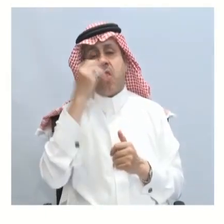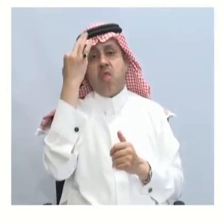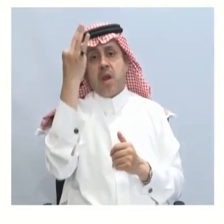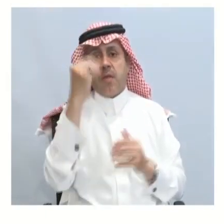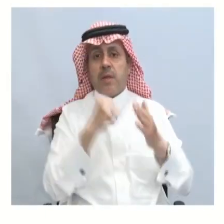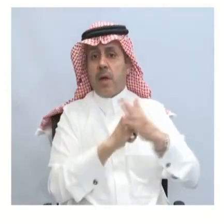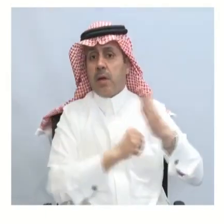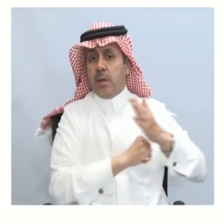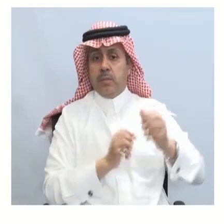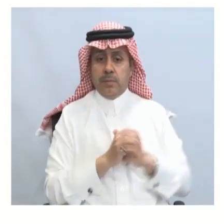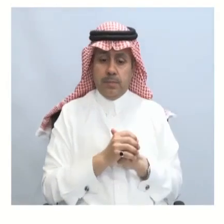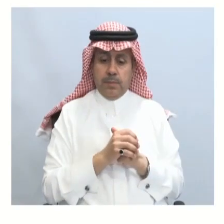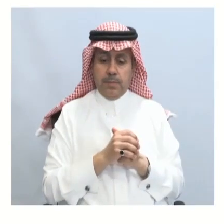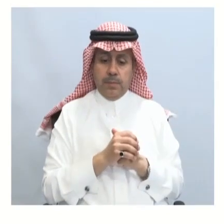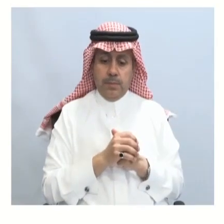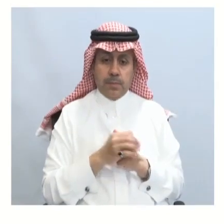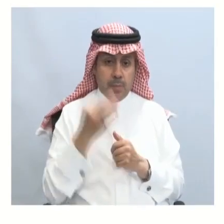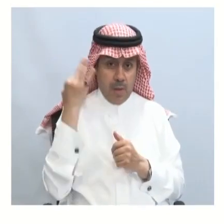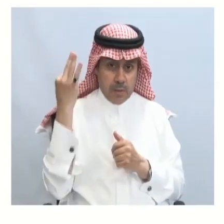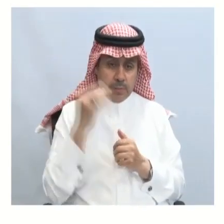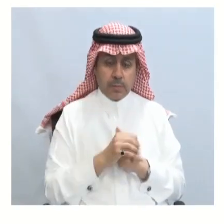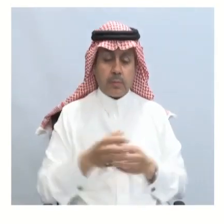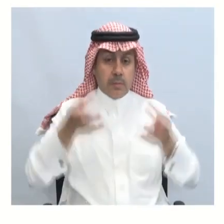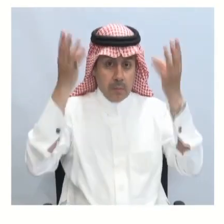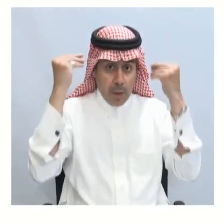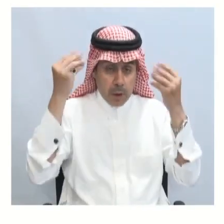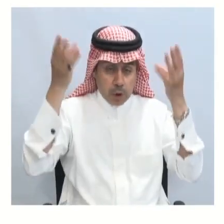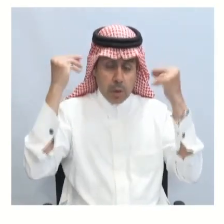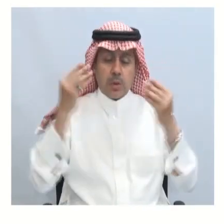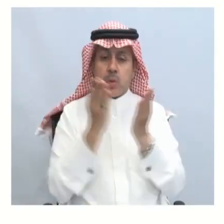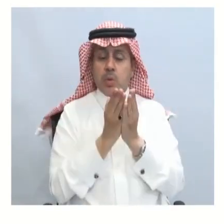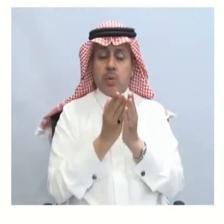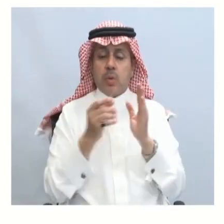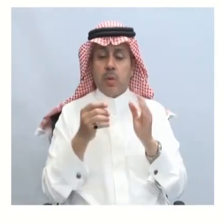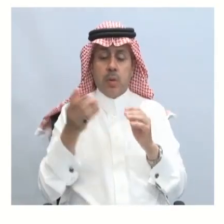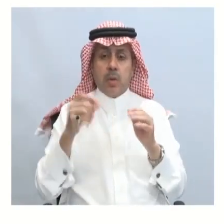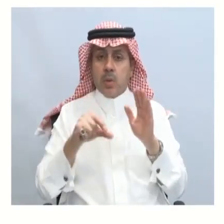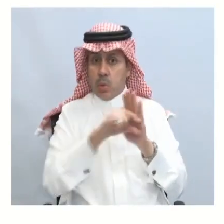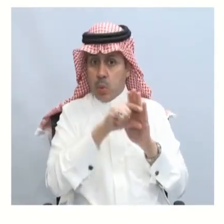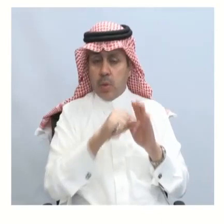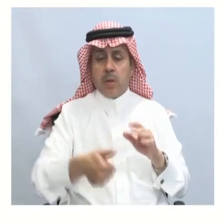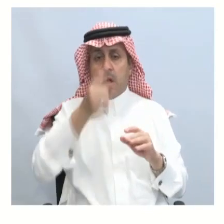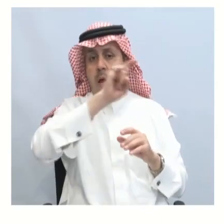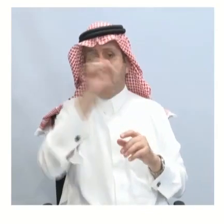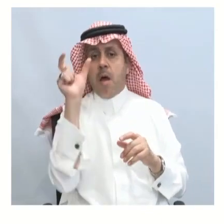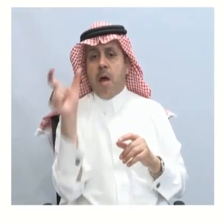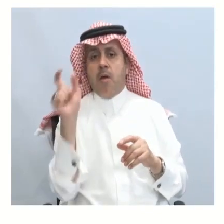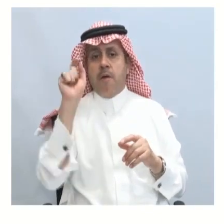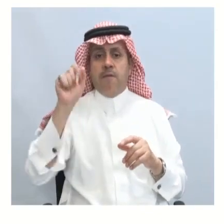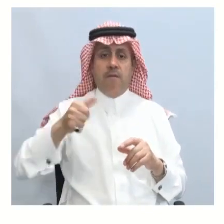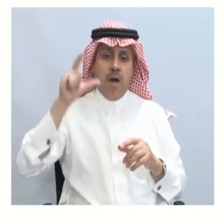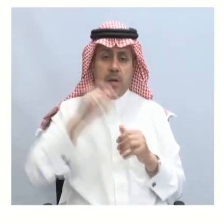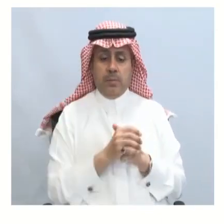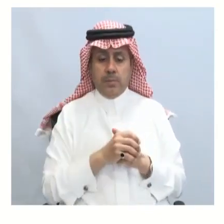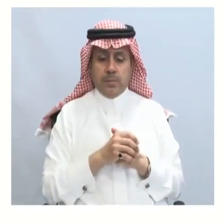هي السؤال الثالث راجع سوره الانفال من الايه 55 حتى الايه 64 واستخرج منها نظيرا لمعنى